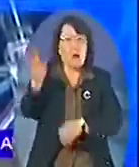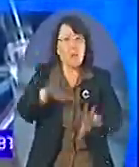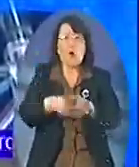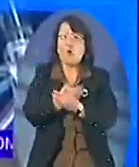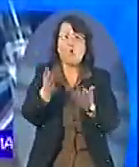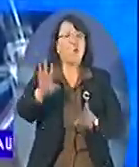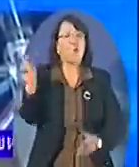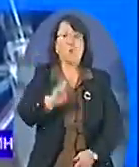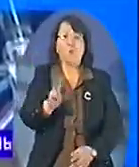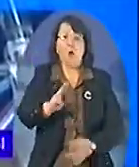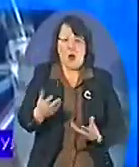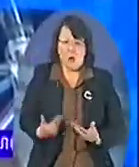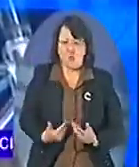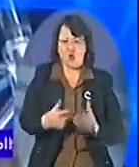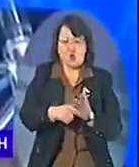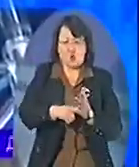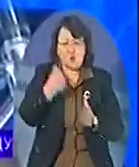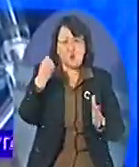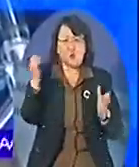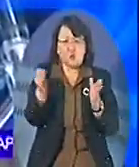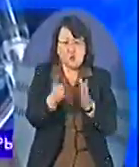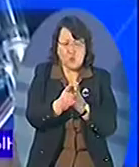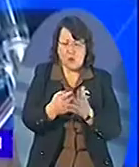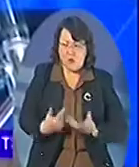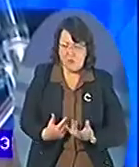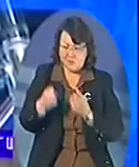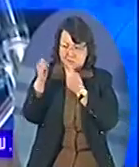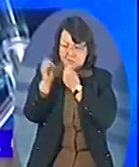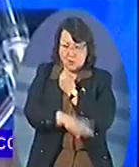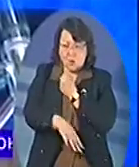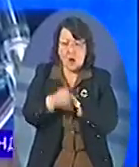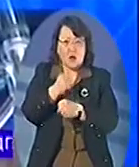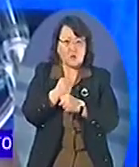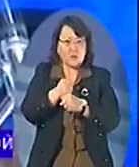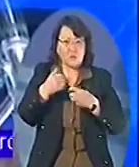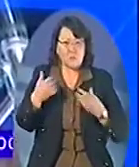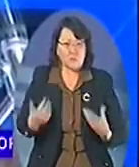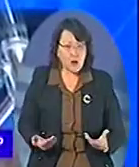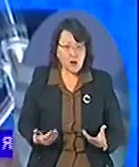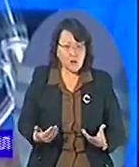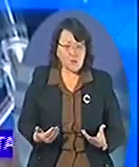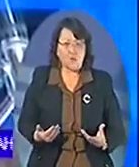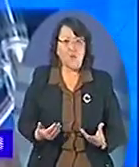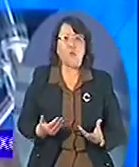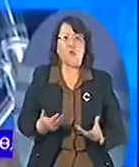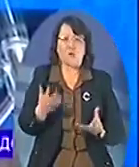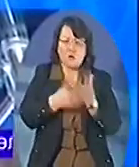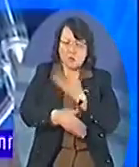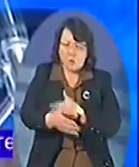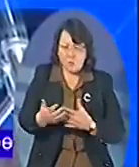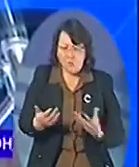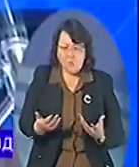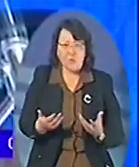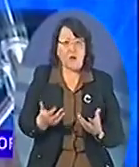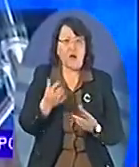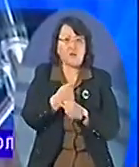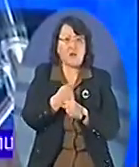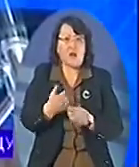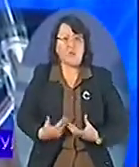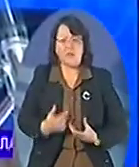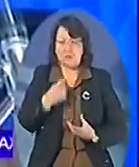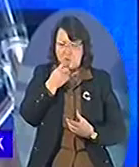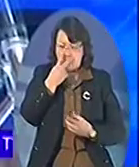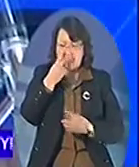хувьд бол байхгүй. Харин болохгүй байгаа. А яг халамж шаардлагатай байгаа тэр хэсэг дээр бол засгийн газар